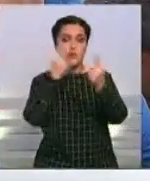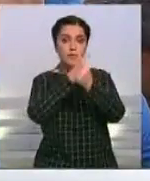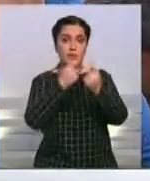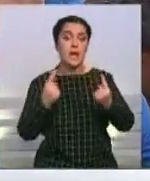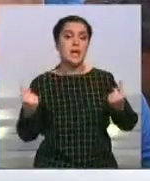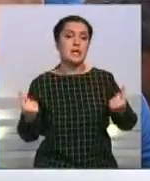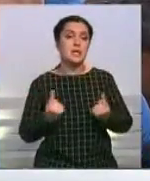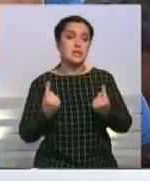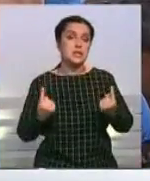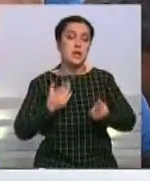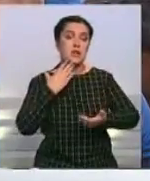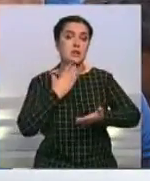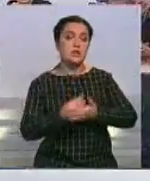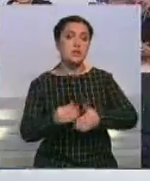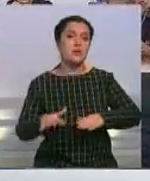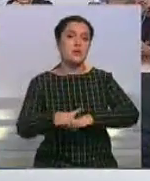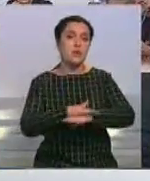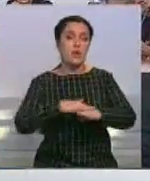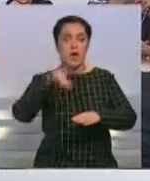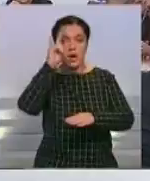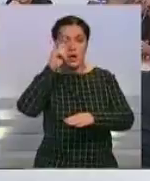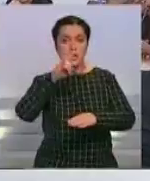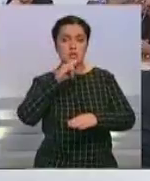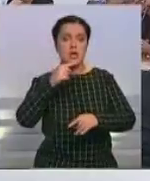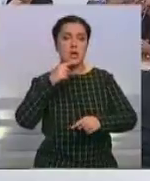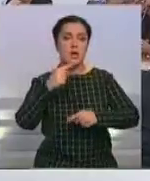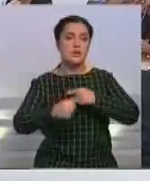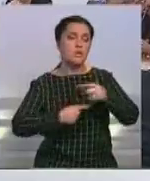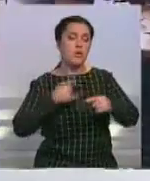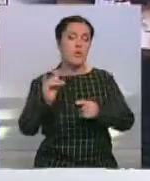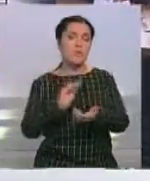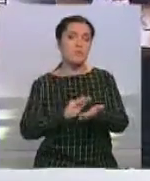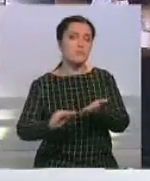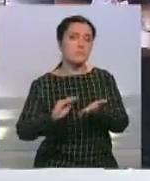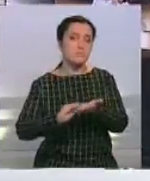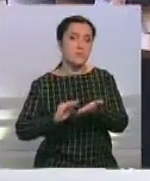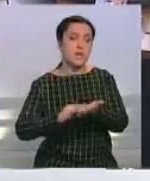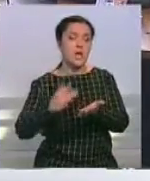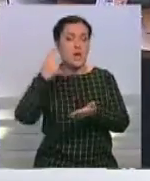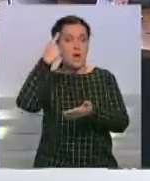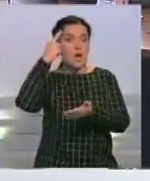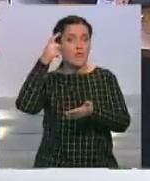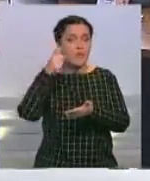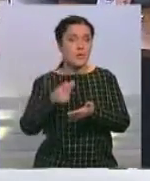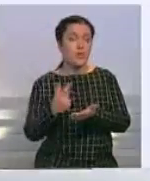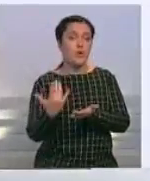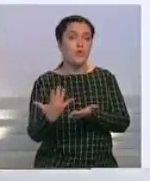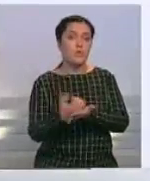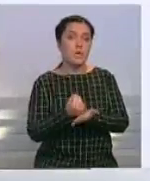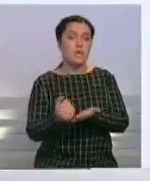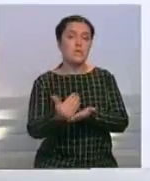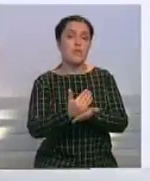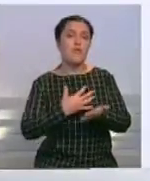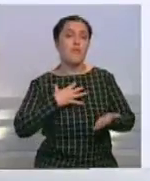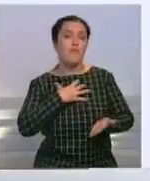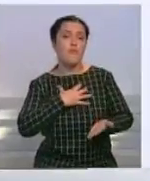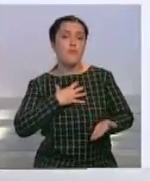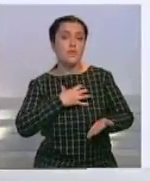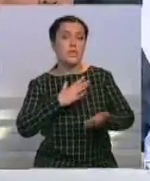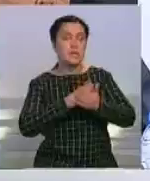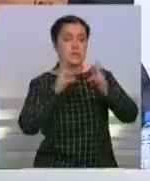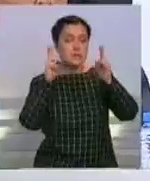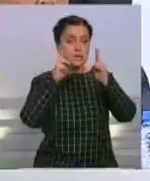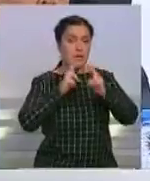всю информацию о традициях обычаях нашего народа о казахская родословная болховитин автору удалось собрать важнейшие